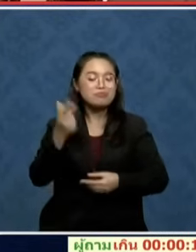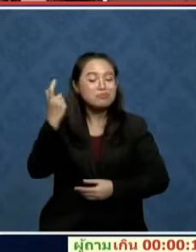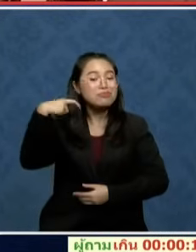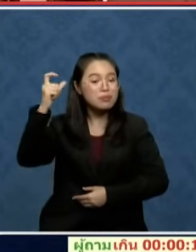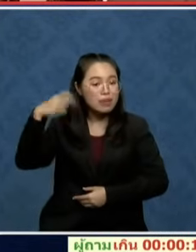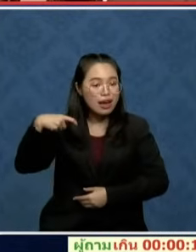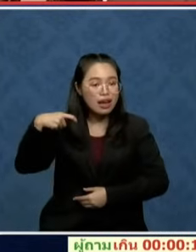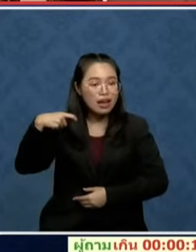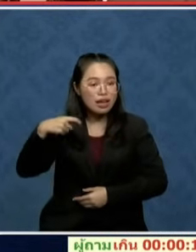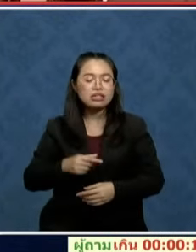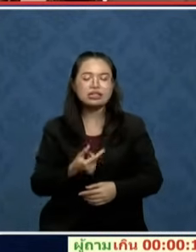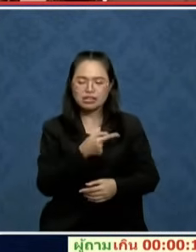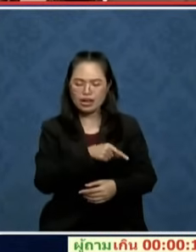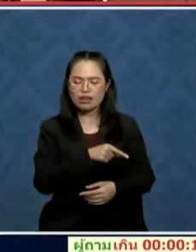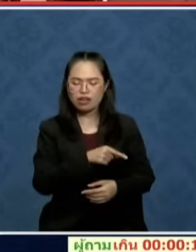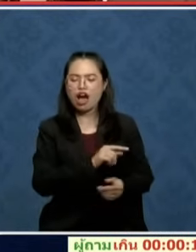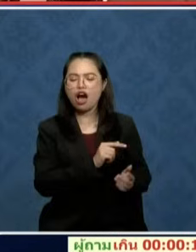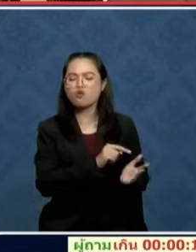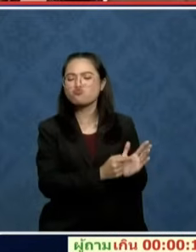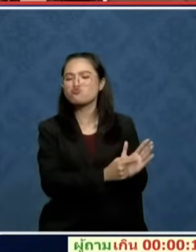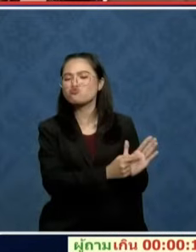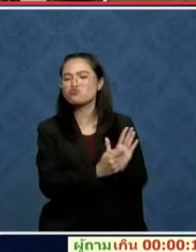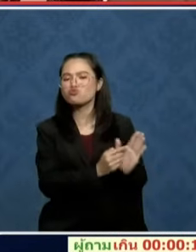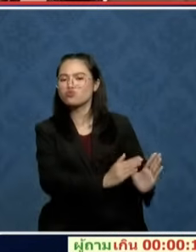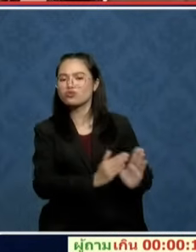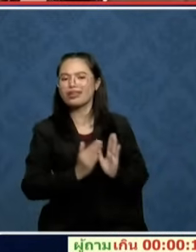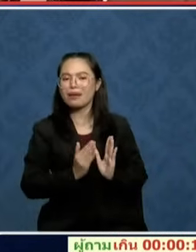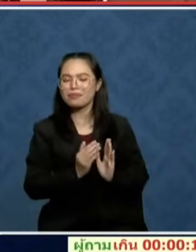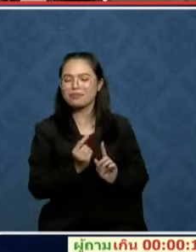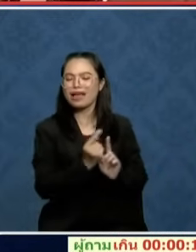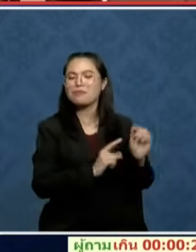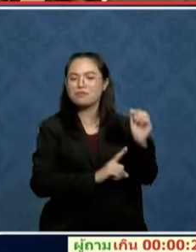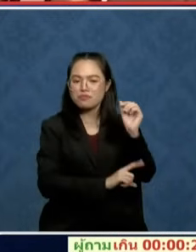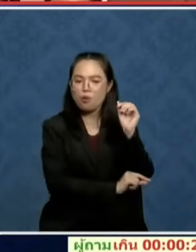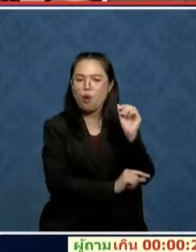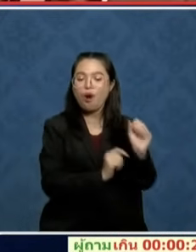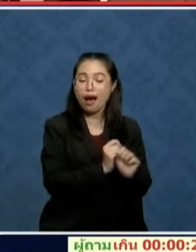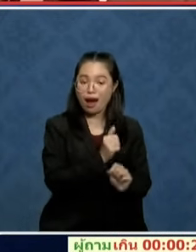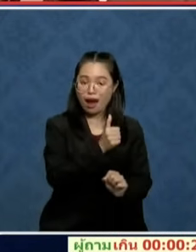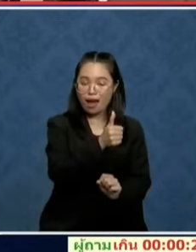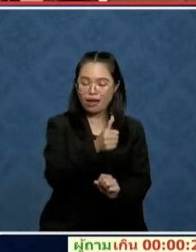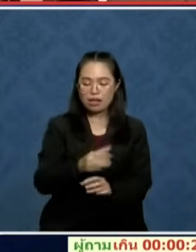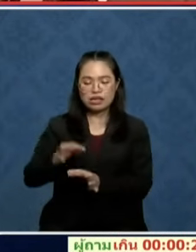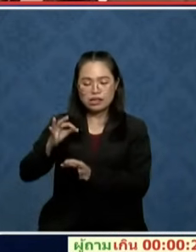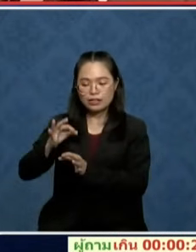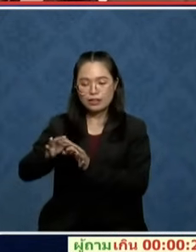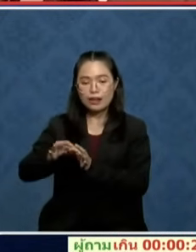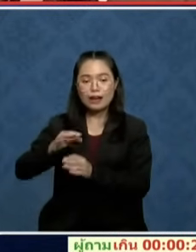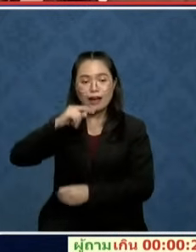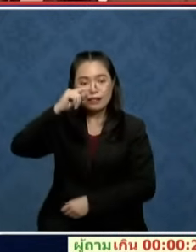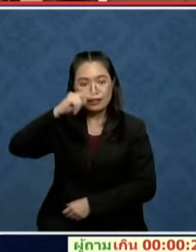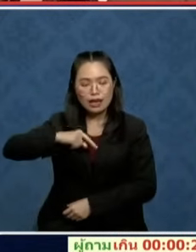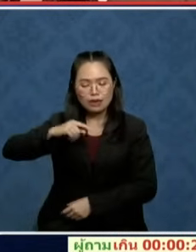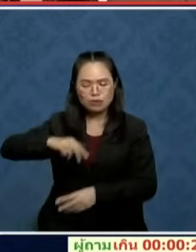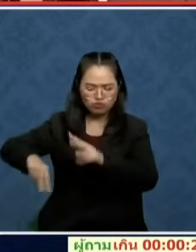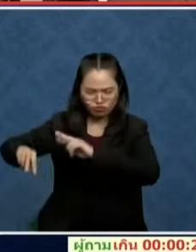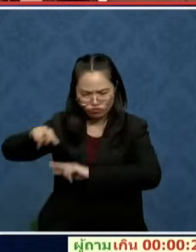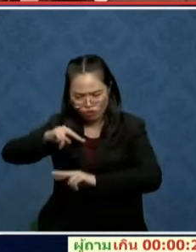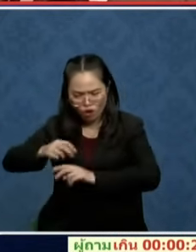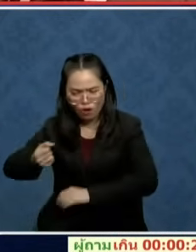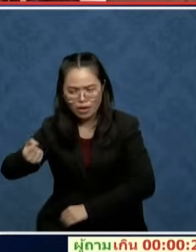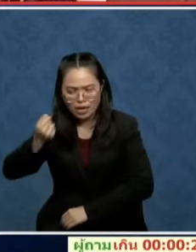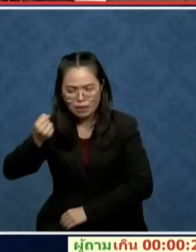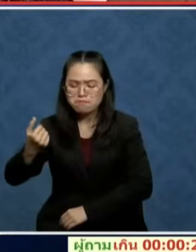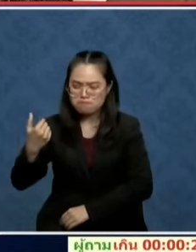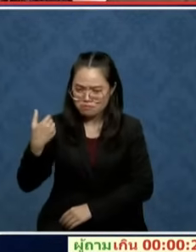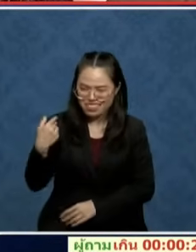ได้แล้วสุดท้ายนิดเดียวท่านประธานธนาคารของเราเนี่ยไม่ใช่ทุกธนาคารนะครับที่ไม่มีความเข้มงวดเรื่องนี้มีธนาคาร